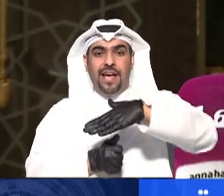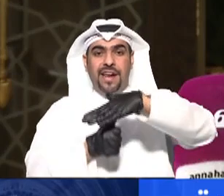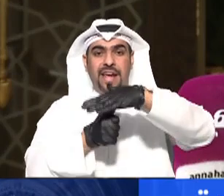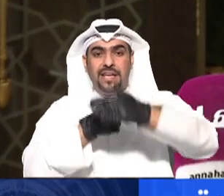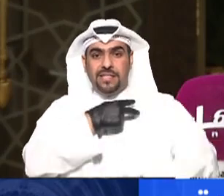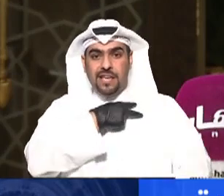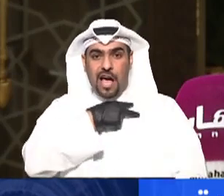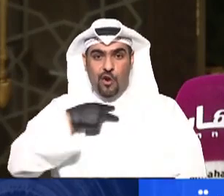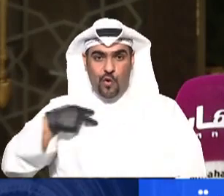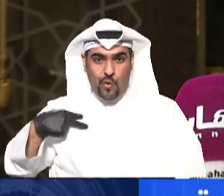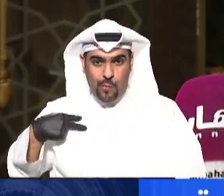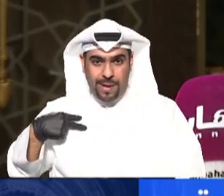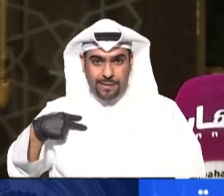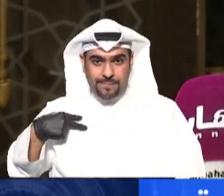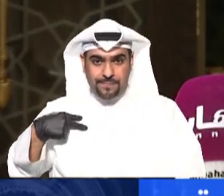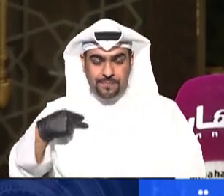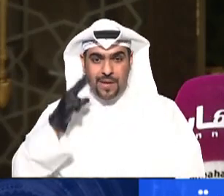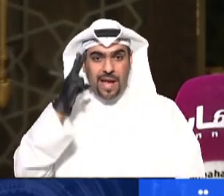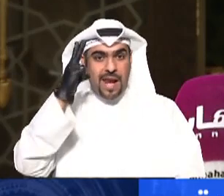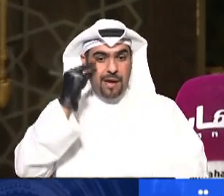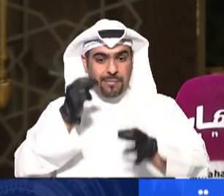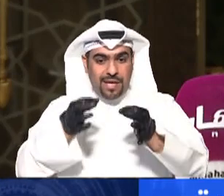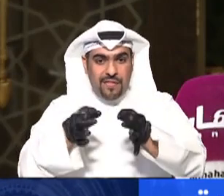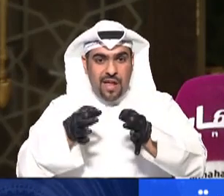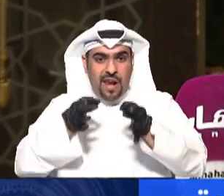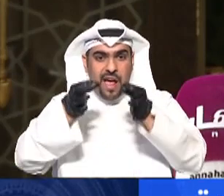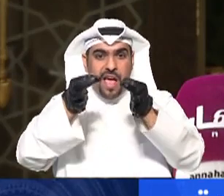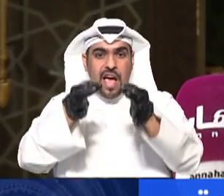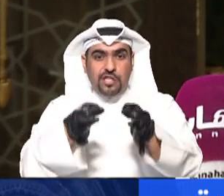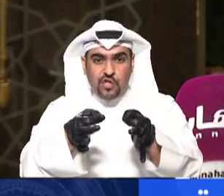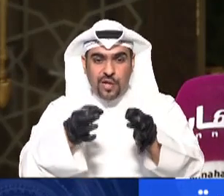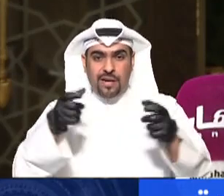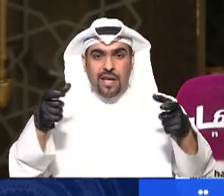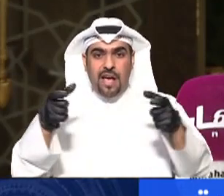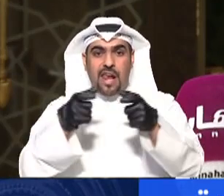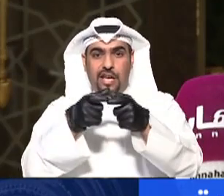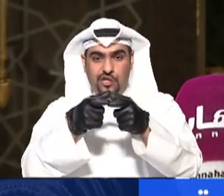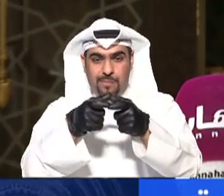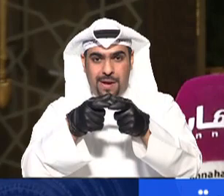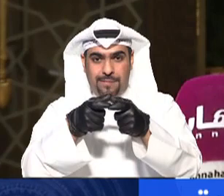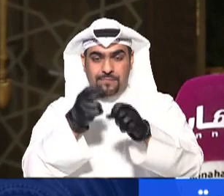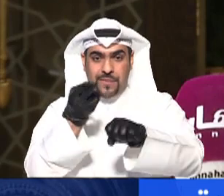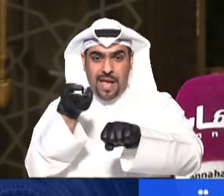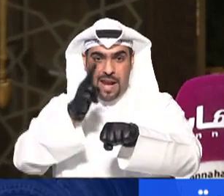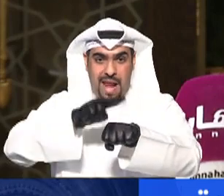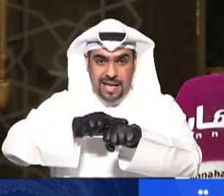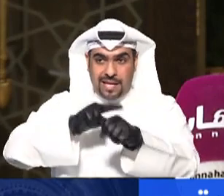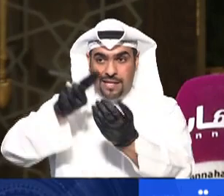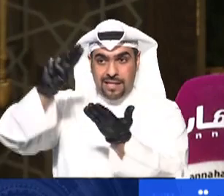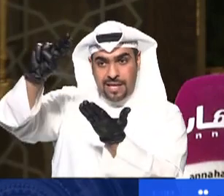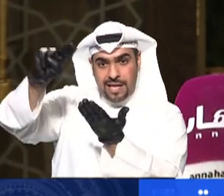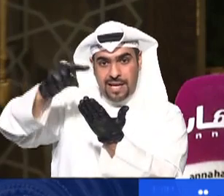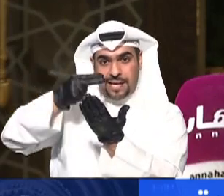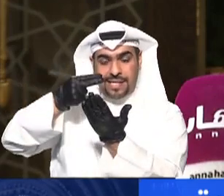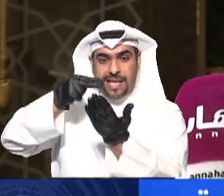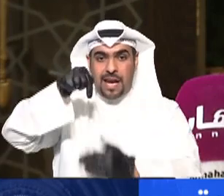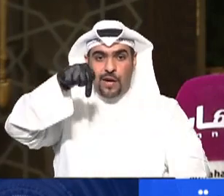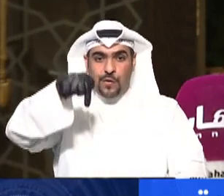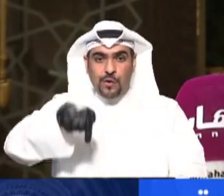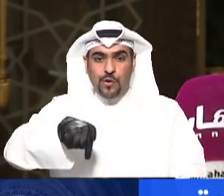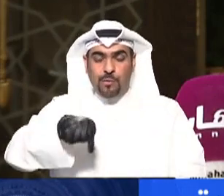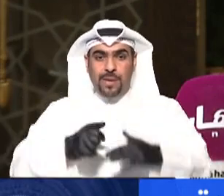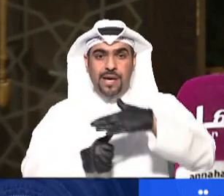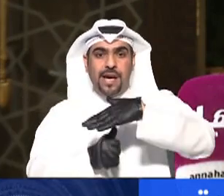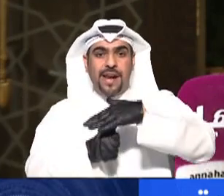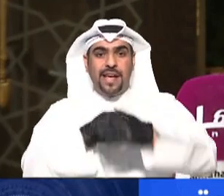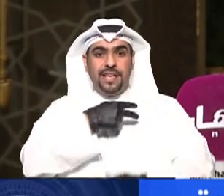الوزراء يفيد بطلب تأجيل الجلسة، استلمت اليوم أيضا رسالة من سمو رئيس مجلس الوزراء